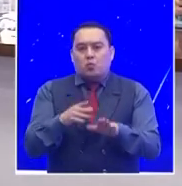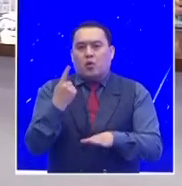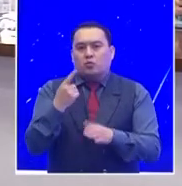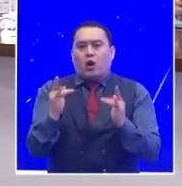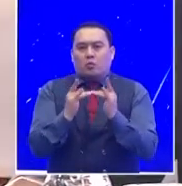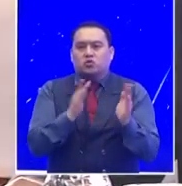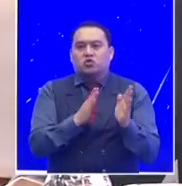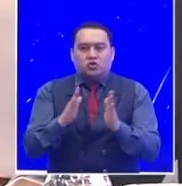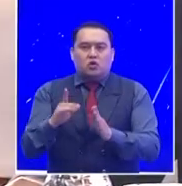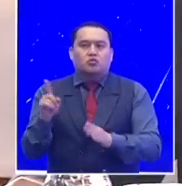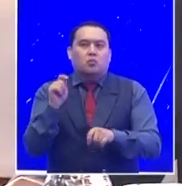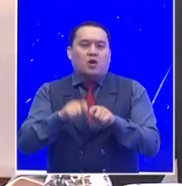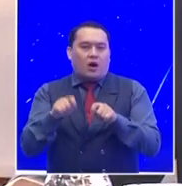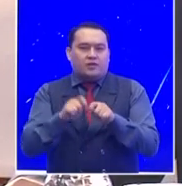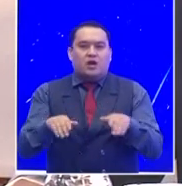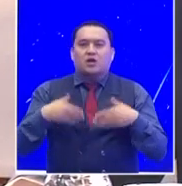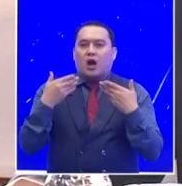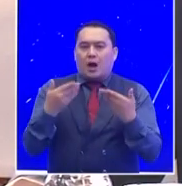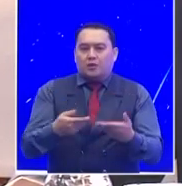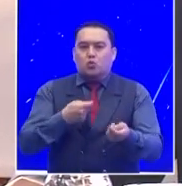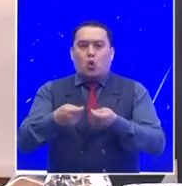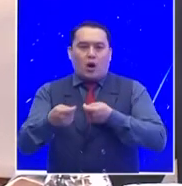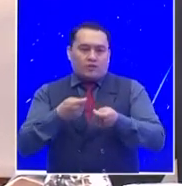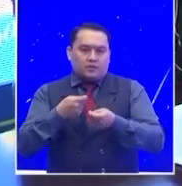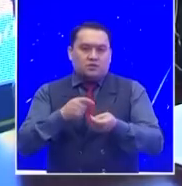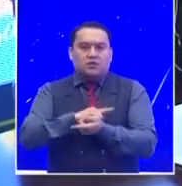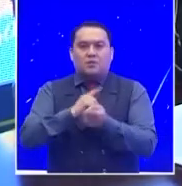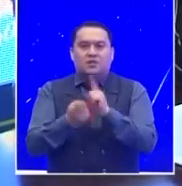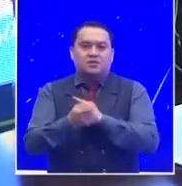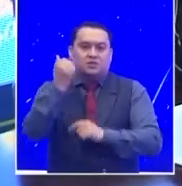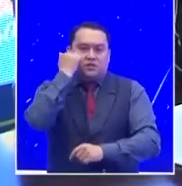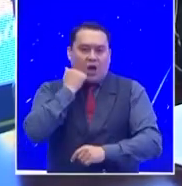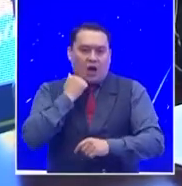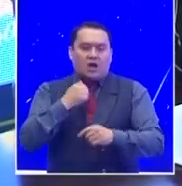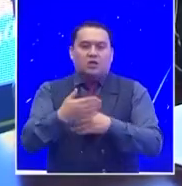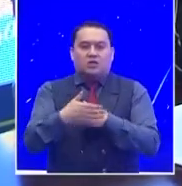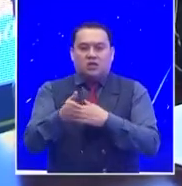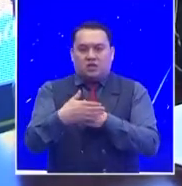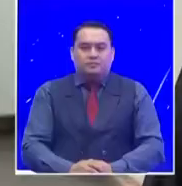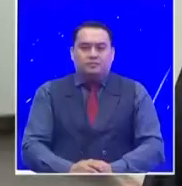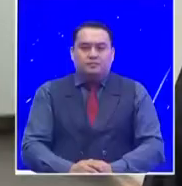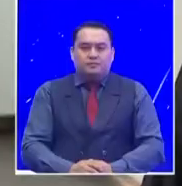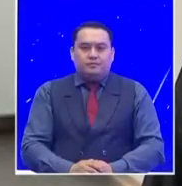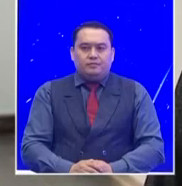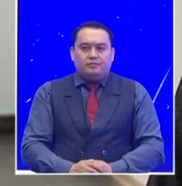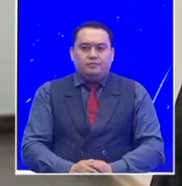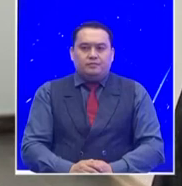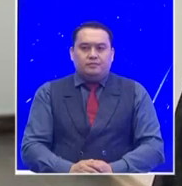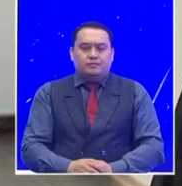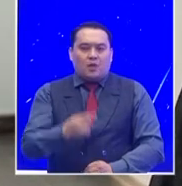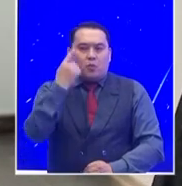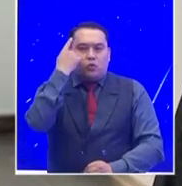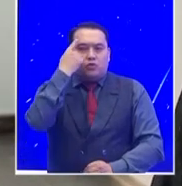одному общежитию. Проверяющие рекомендовали администрации учреждения заменить старые двери и жалюзи. По